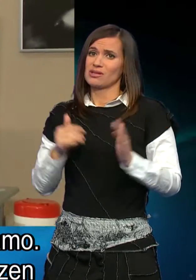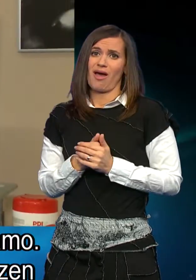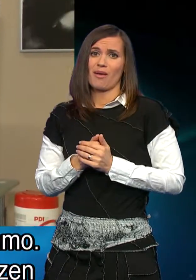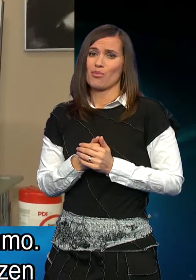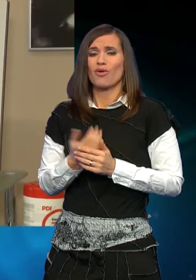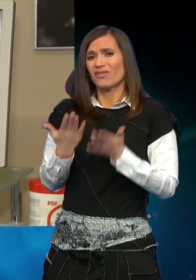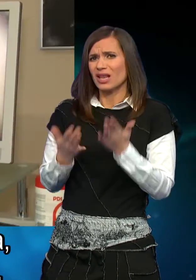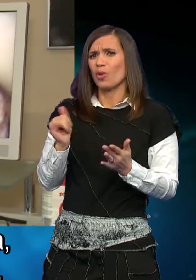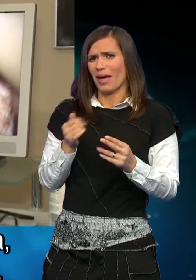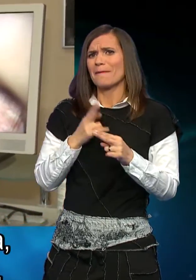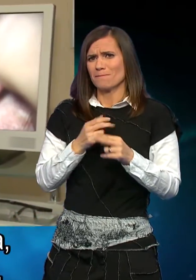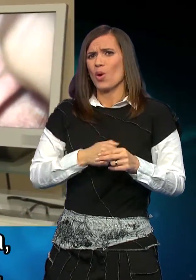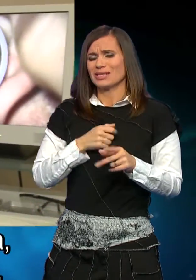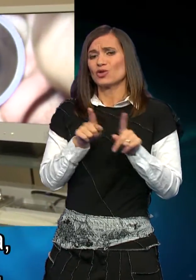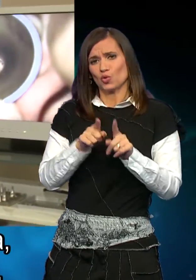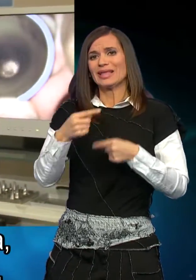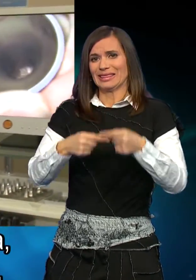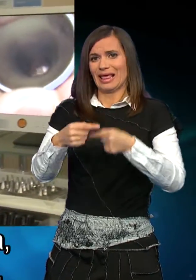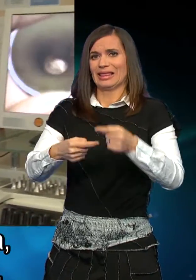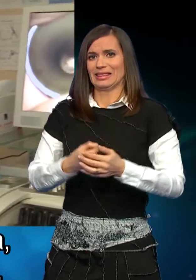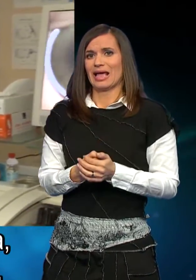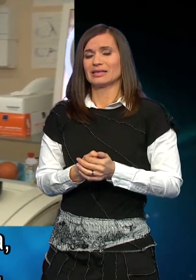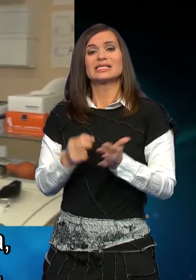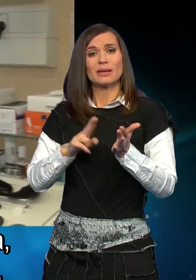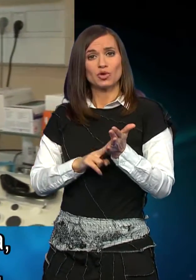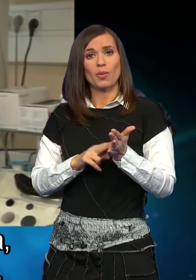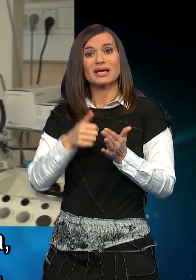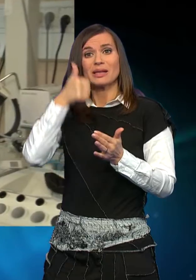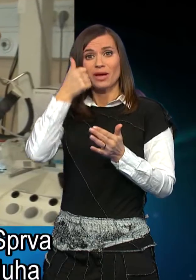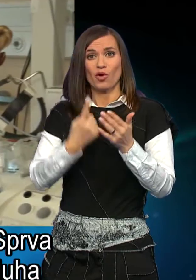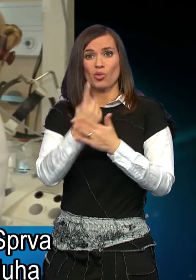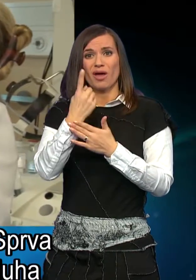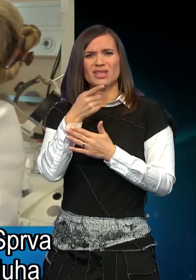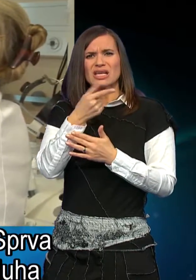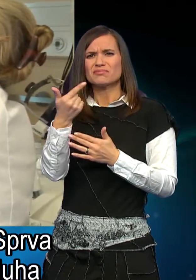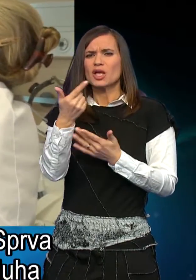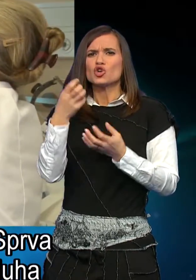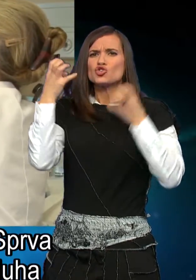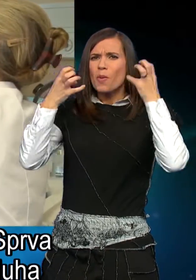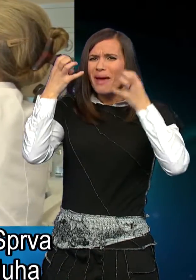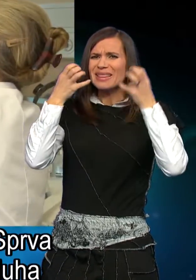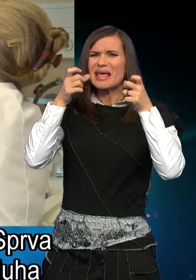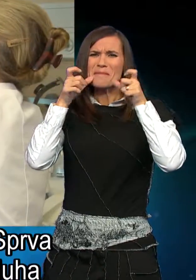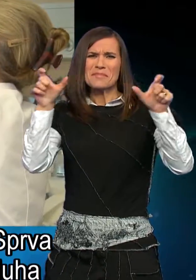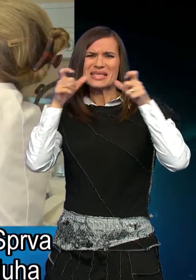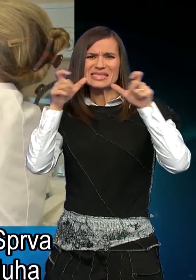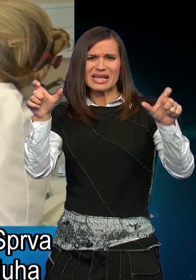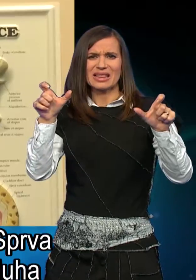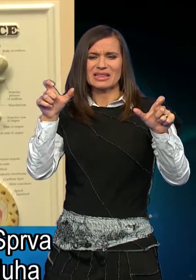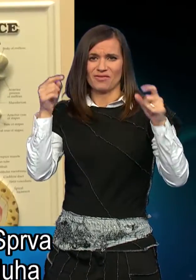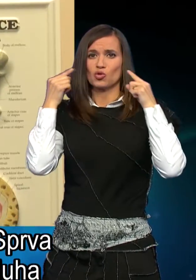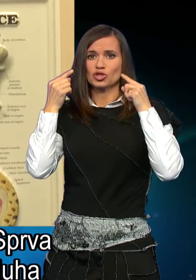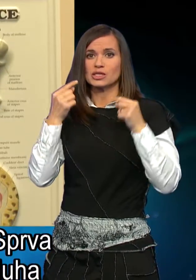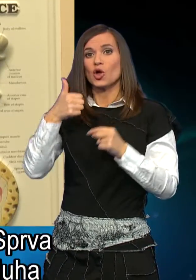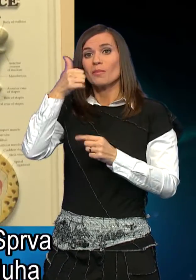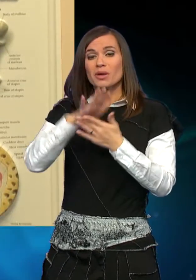pa je bolezen tudi dedna. Simptoma, ki se najprej pojavita, sta šumenje in piskanje. Sprva se